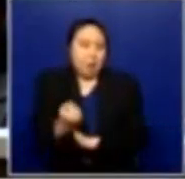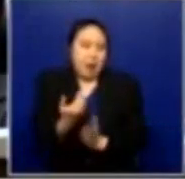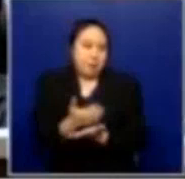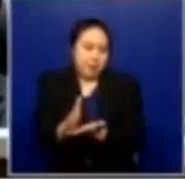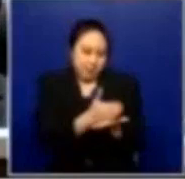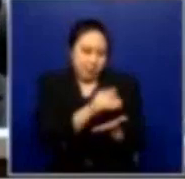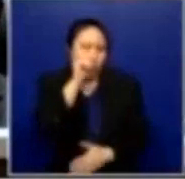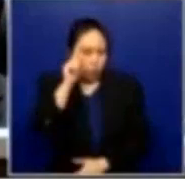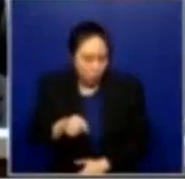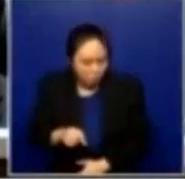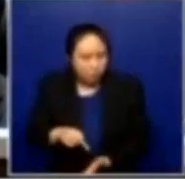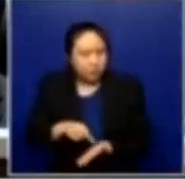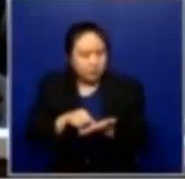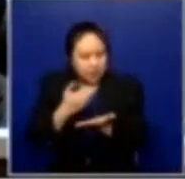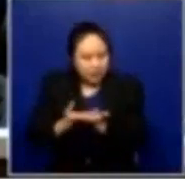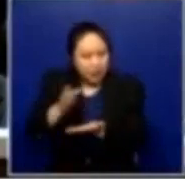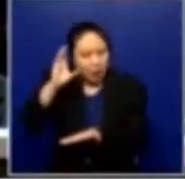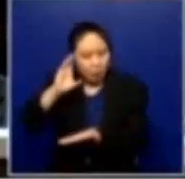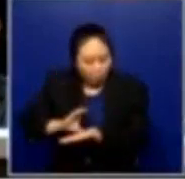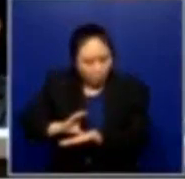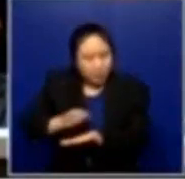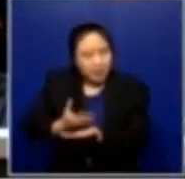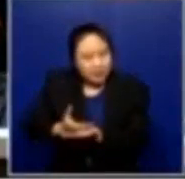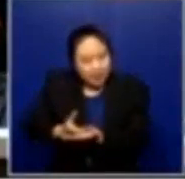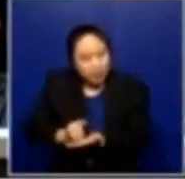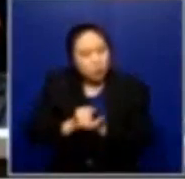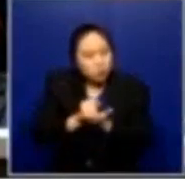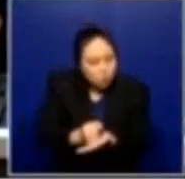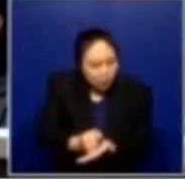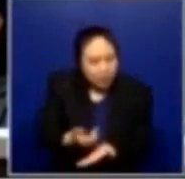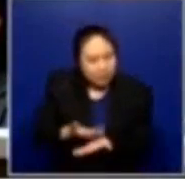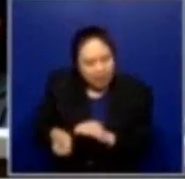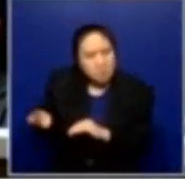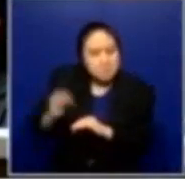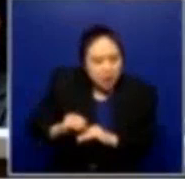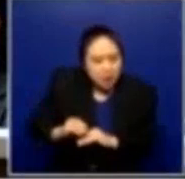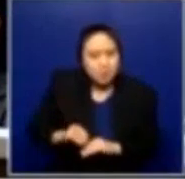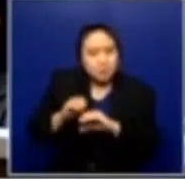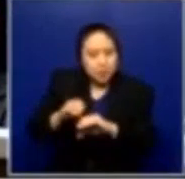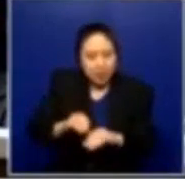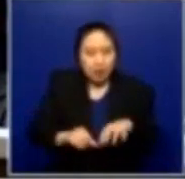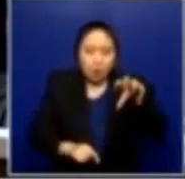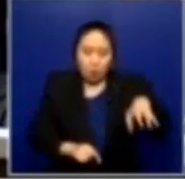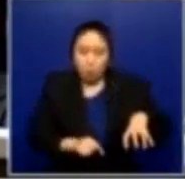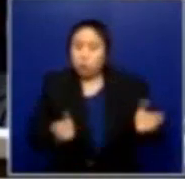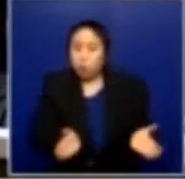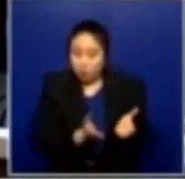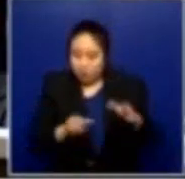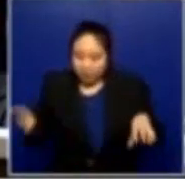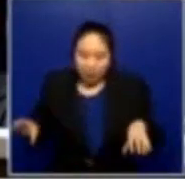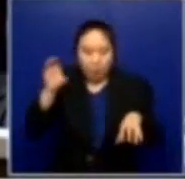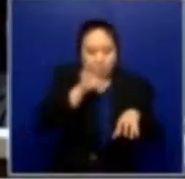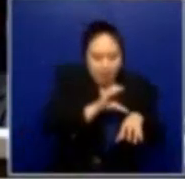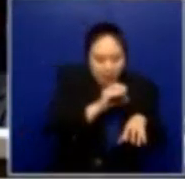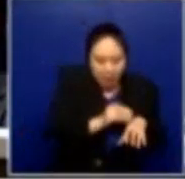อให้สำนักงบประมาณจัดสรรเงินประเภทเงินอุดหนุนเฉพาะกิจเพิ่มเติมไปที่กรมส่งเสริมการปกครองท้องถิ่นเพื่อส่งต่อไป